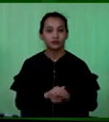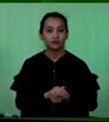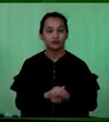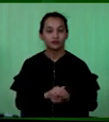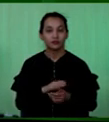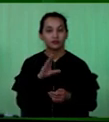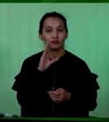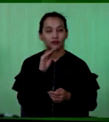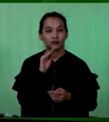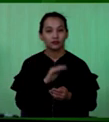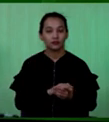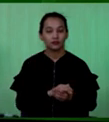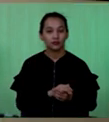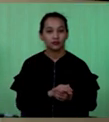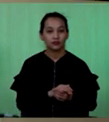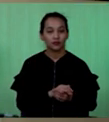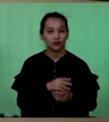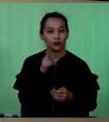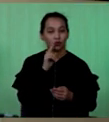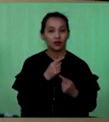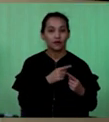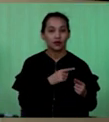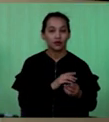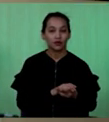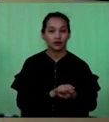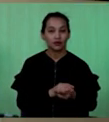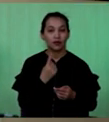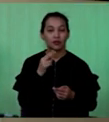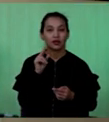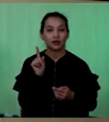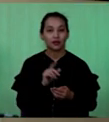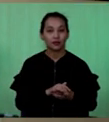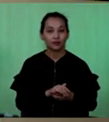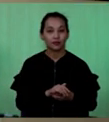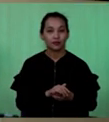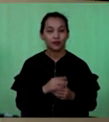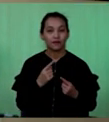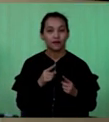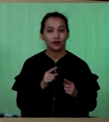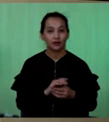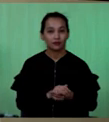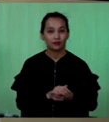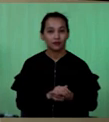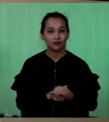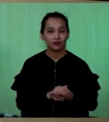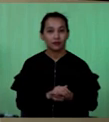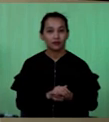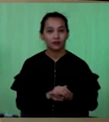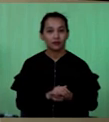G'oz bilan quyonning farqi esa faqatgina 1 kilogram ekan. Biz